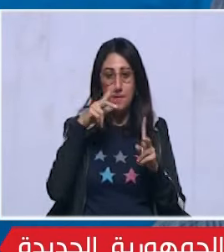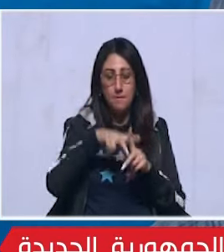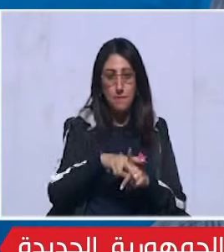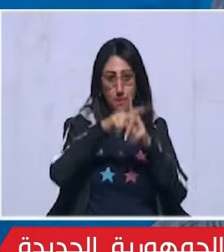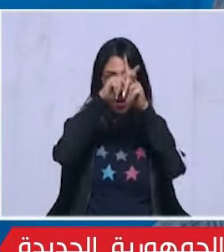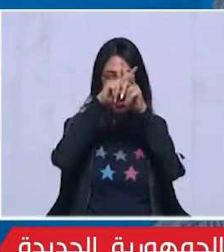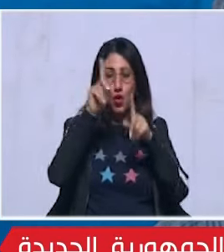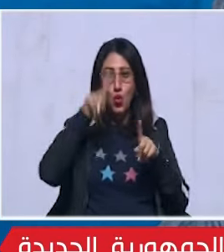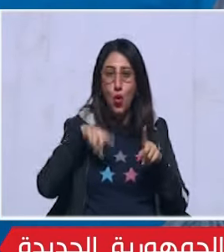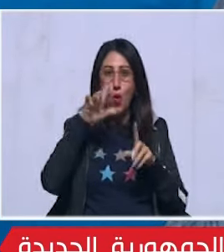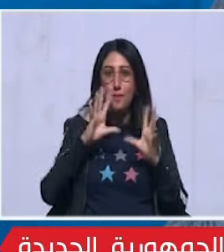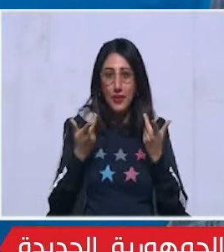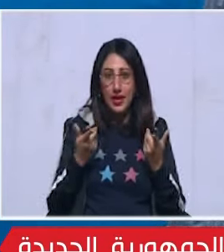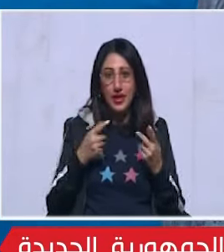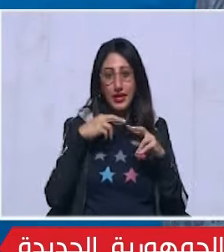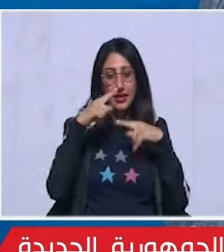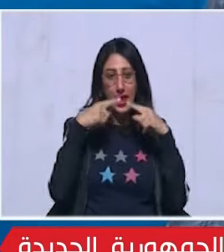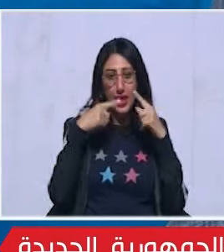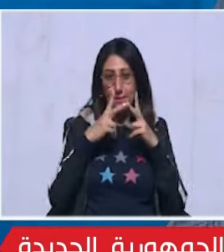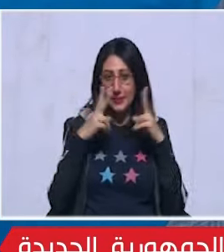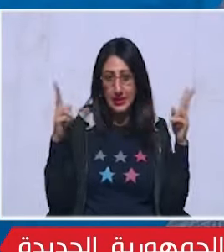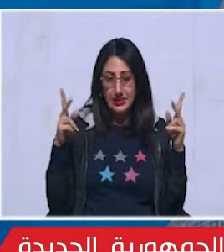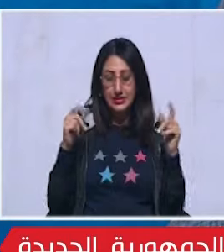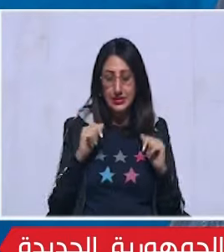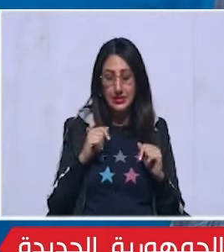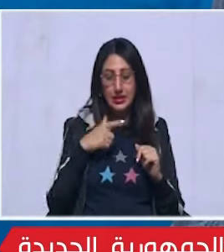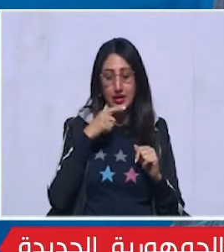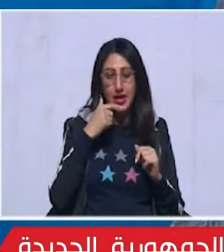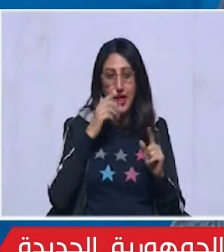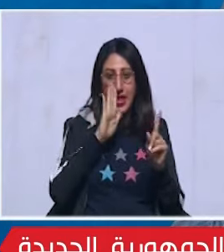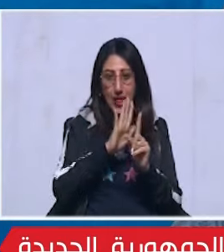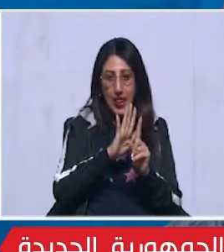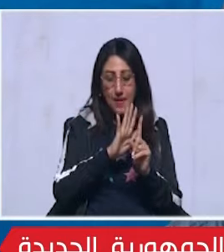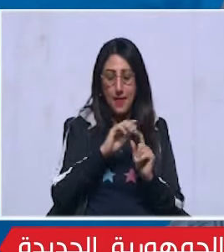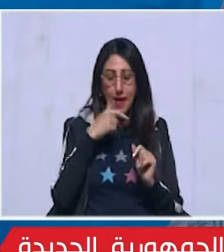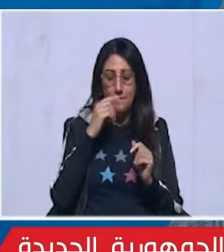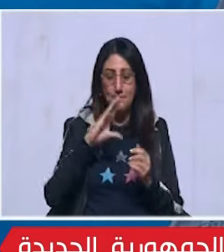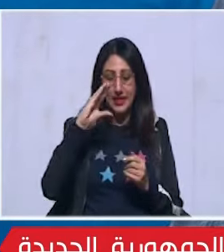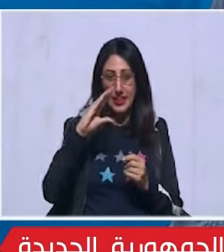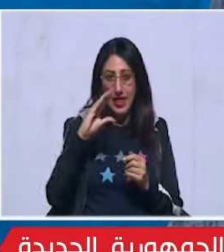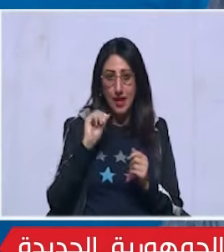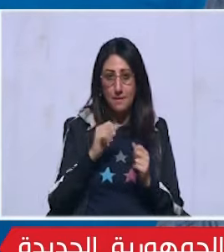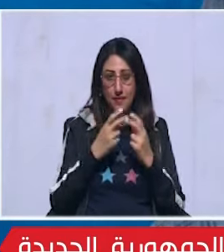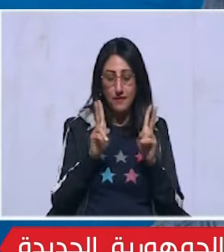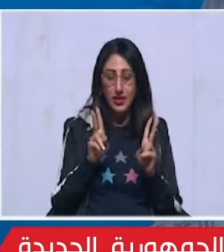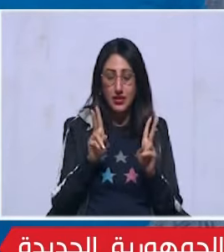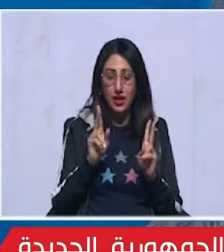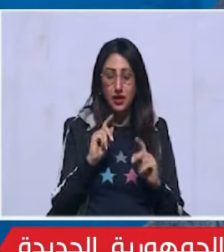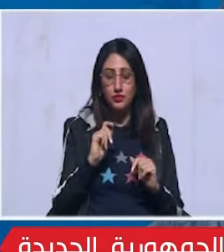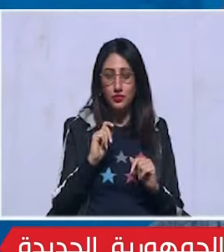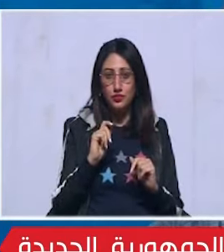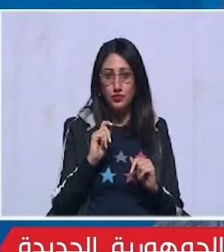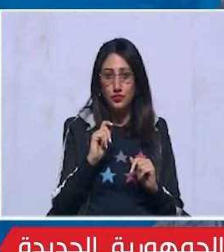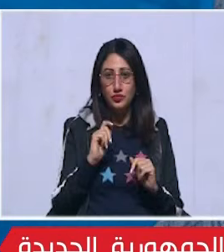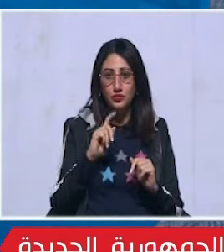والمعراج على اقو كثيره جدا اوردها الامام ابن حجر العسقلاني في كتابه فتح الباري واقرب